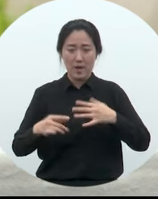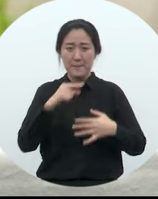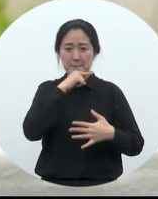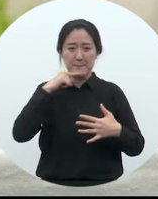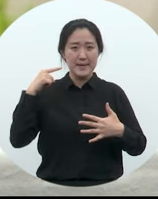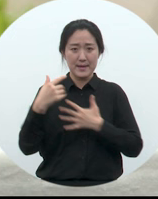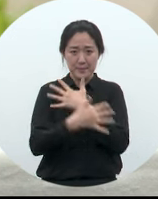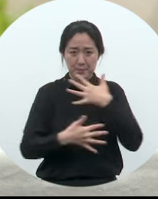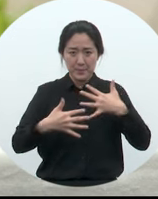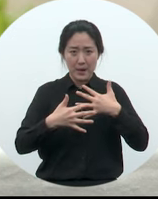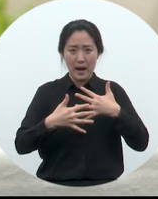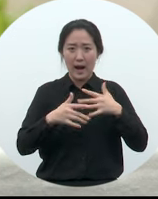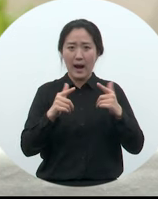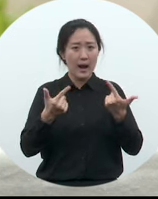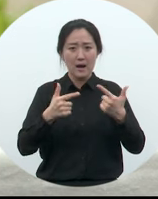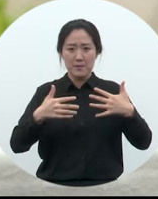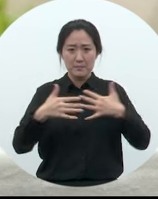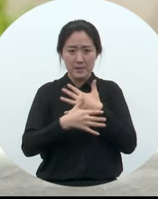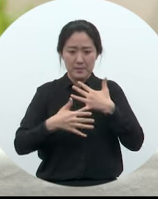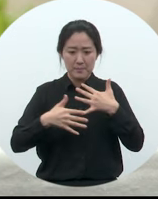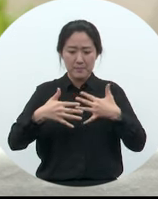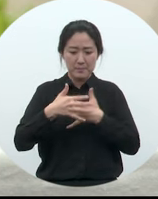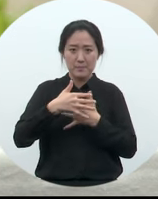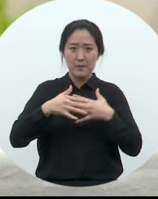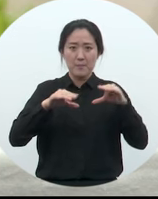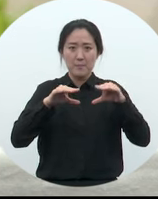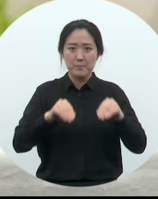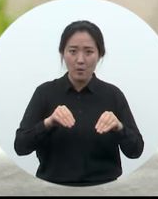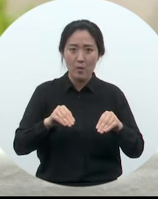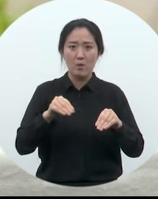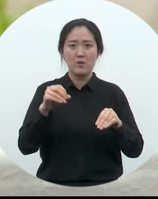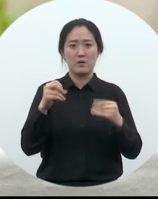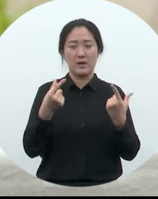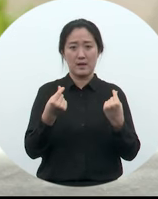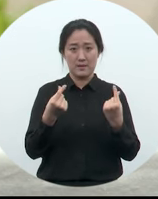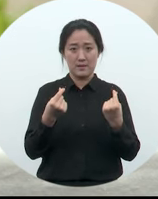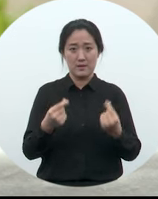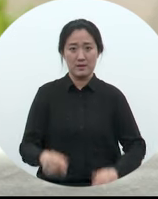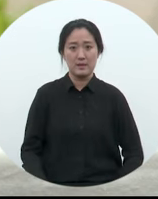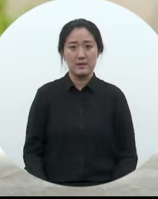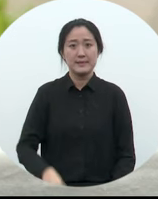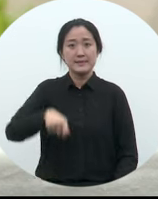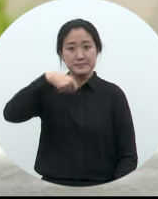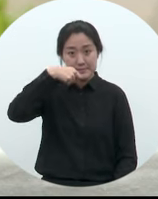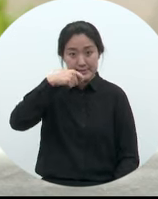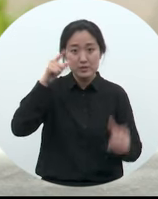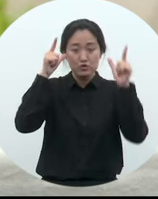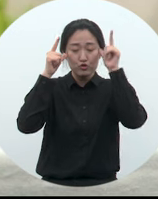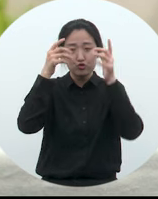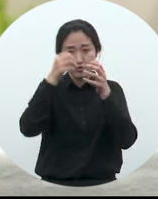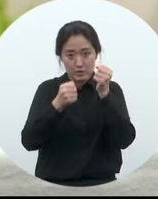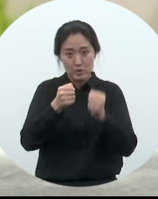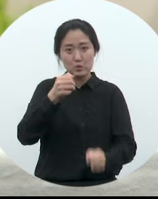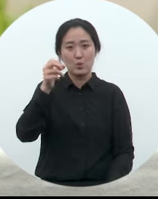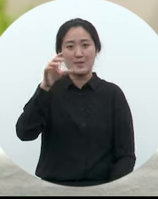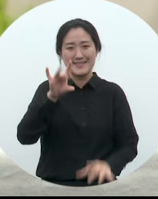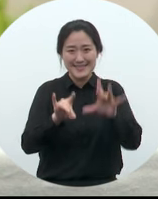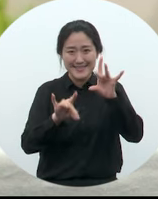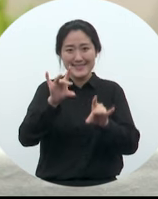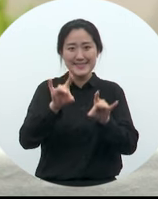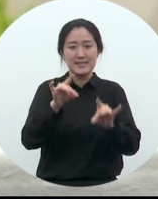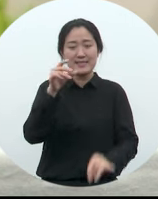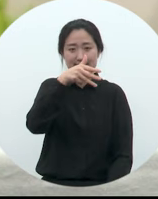혈액 응고에도 문제가 있습니다. 우리가 잘 알고 있는 칼슘이 풍부한 음식 같은 경우에는 뭐 유제품이나 치즈,